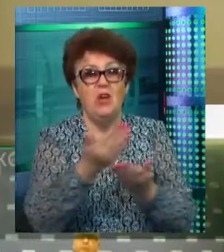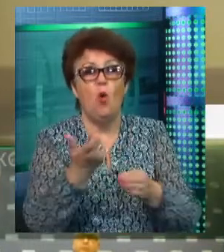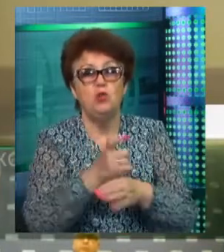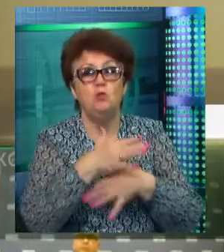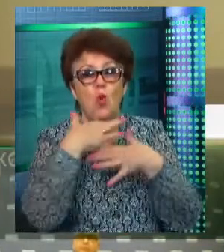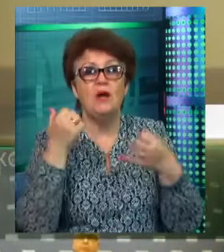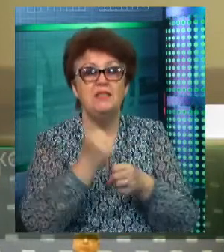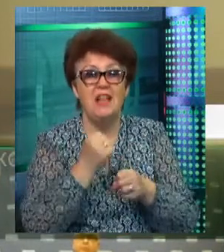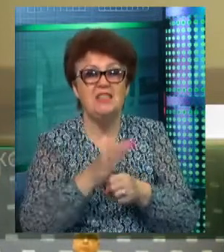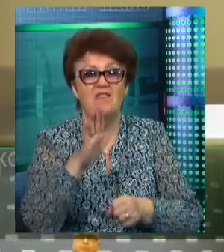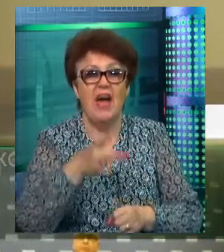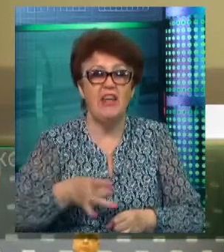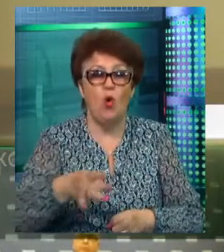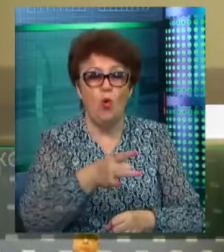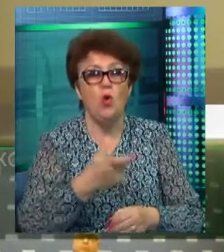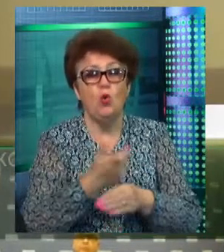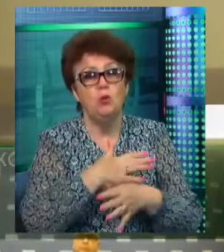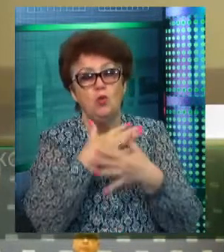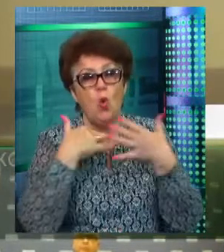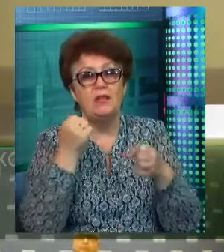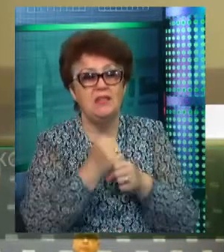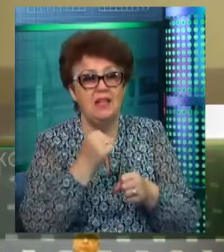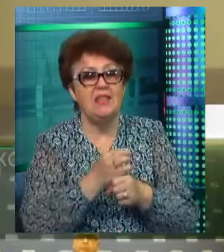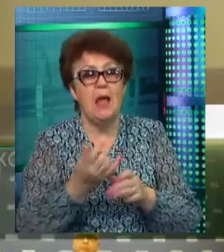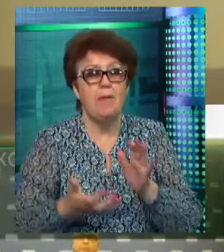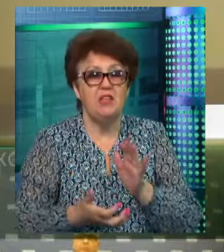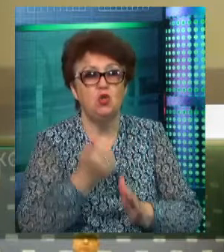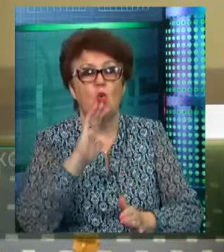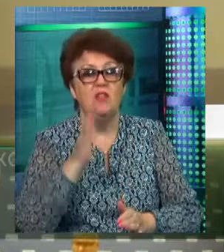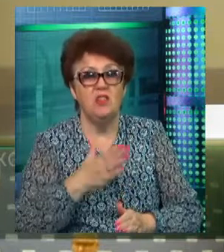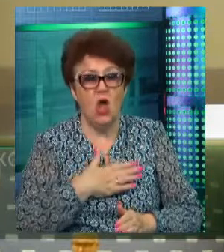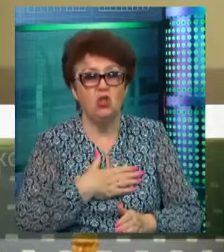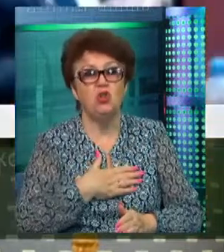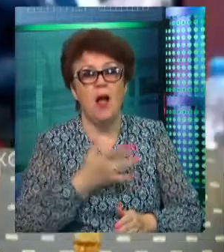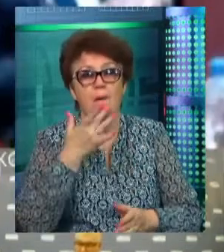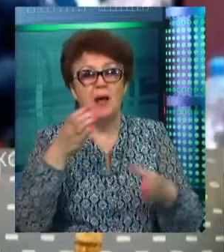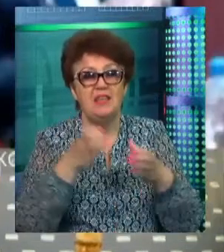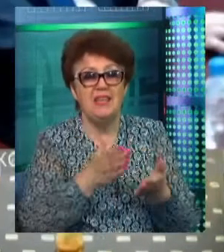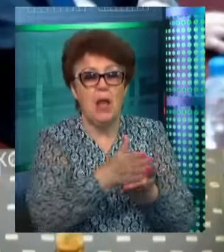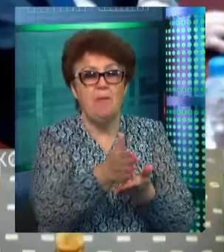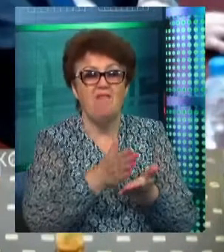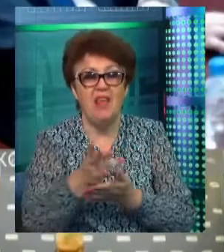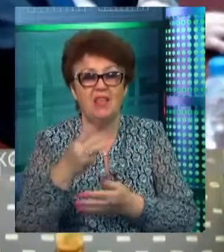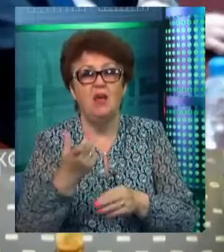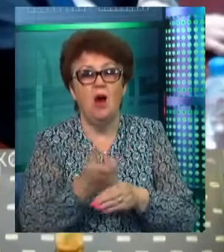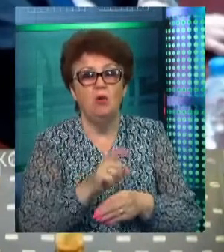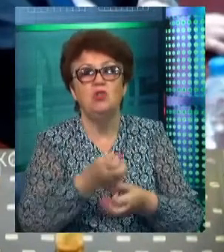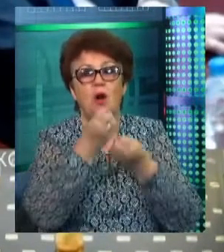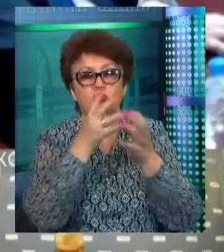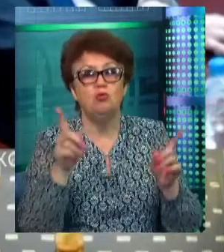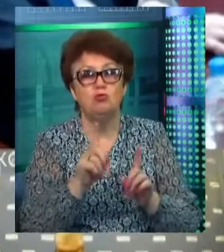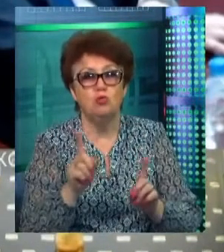сегодня в регионе вы очень много делаете на поддержку наших партийных направлений очень хорошо что